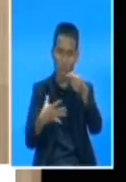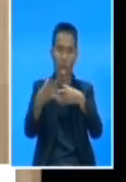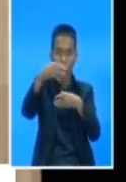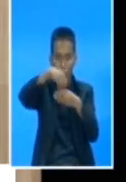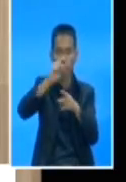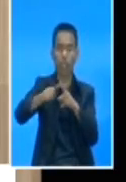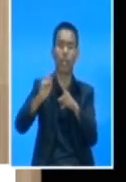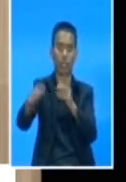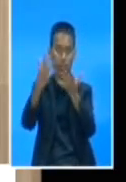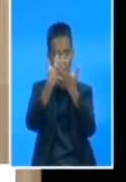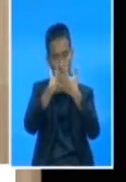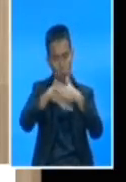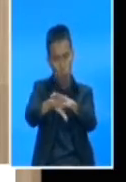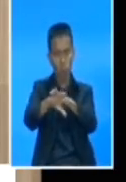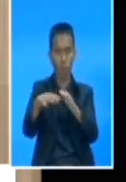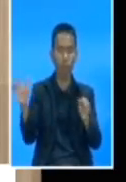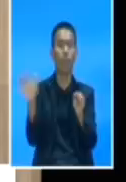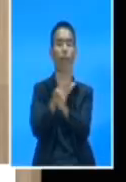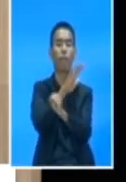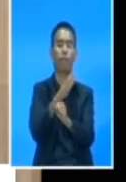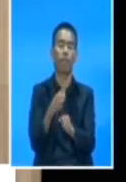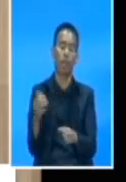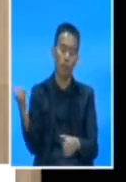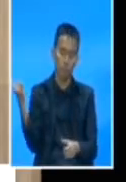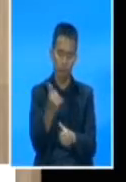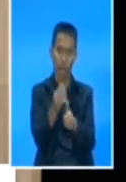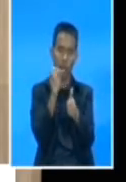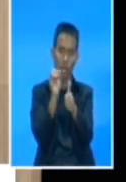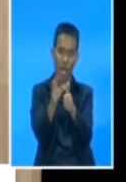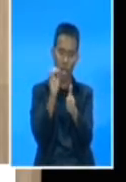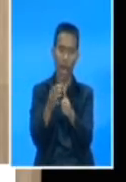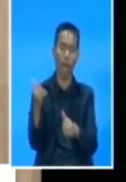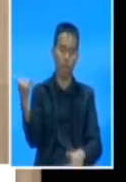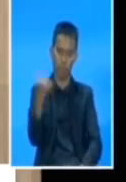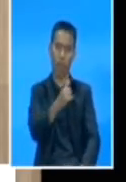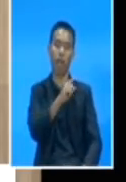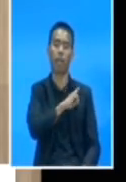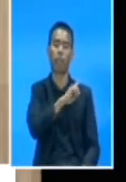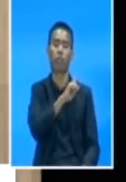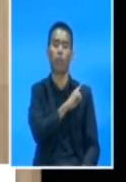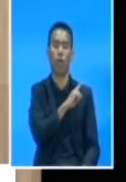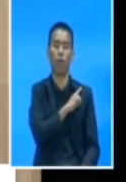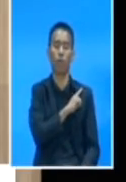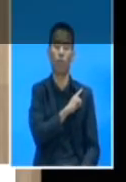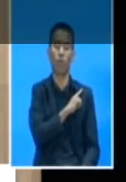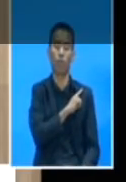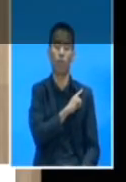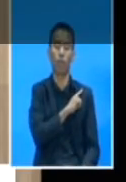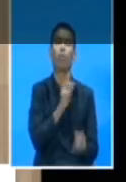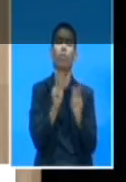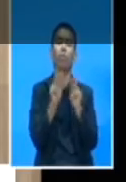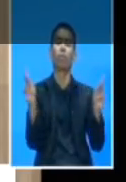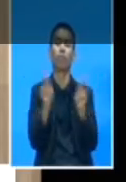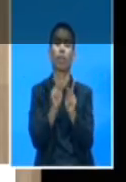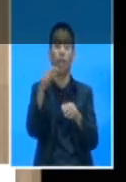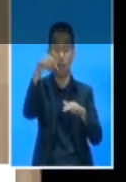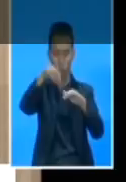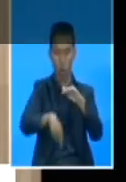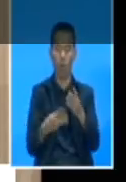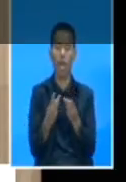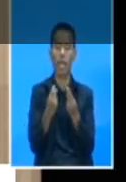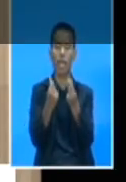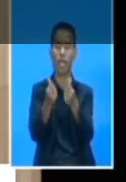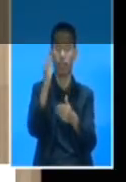แบบมาร่วมเต็มๆเข้ามาให้คำแนะนำหรือเข้ามารับผิดชอบค่อยไปว่ากันในรูปกรรมการตอนลงรายละเอียดนะ